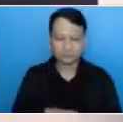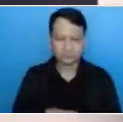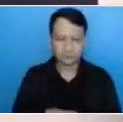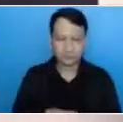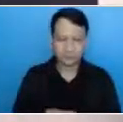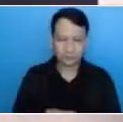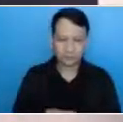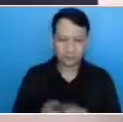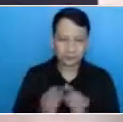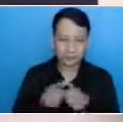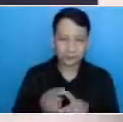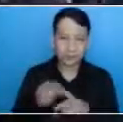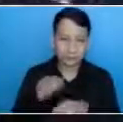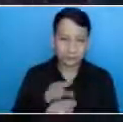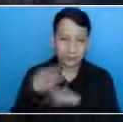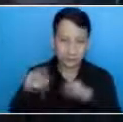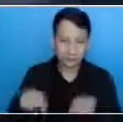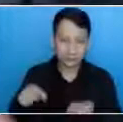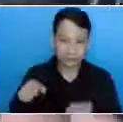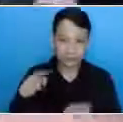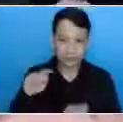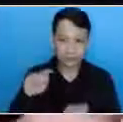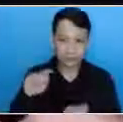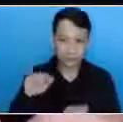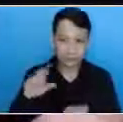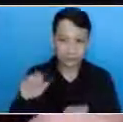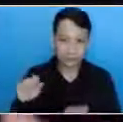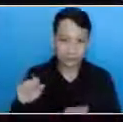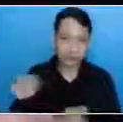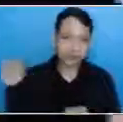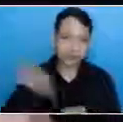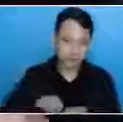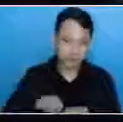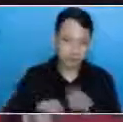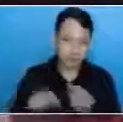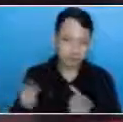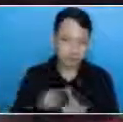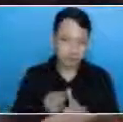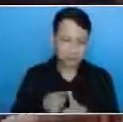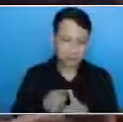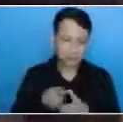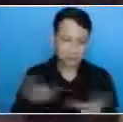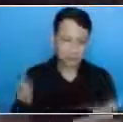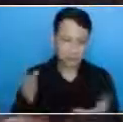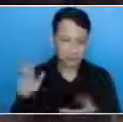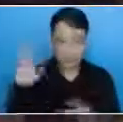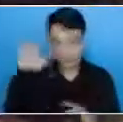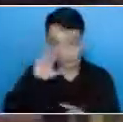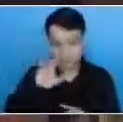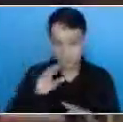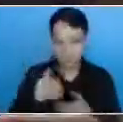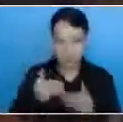mga pinagdaanan ng pamilya niya ngayon, nananatiling malaki pa rin ang pasasalamat ni Berwin dahil hindi sila